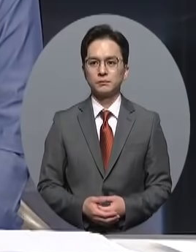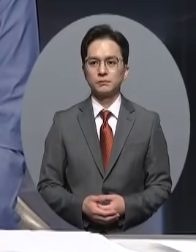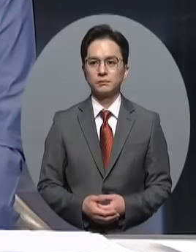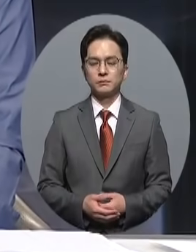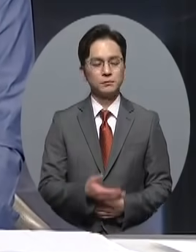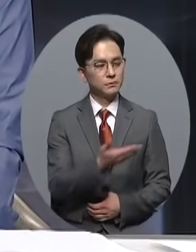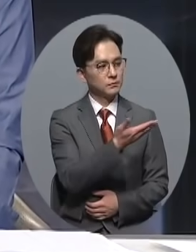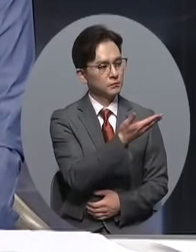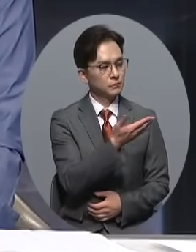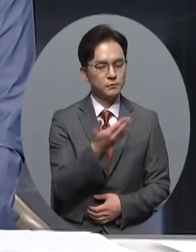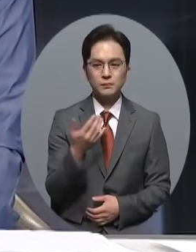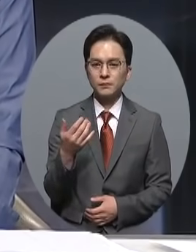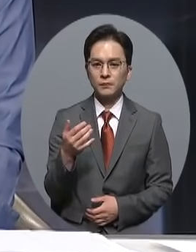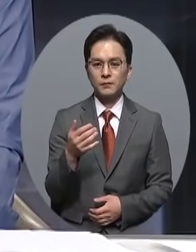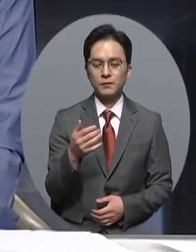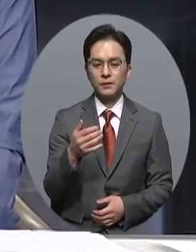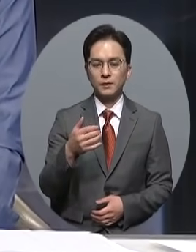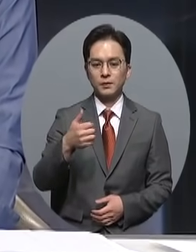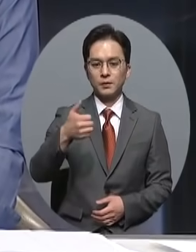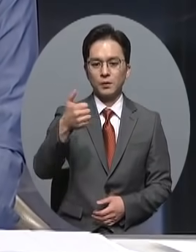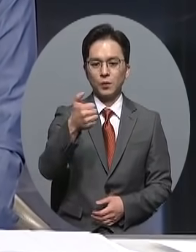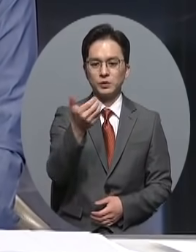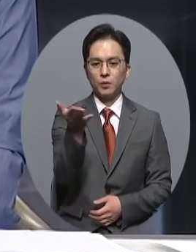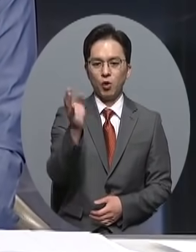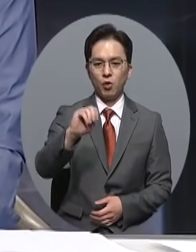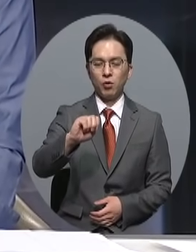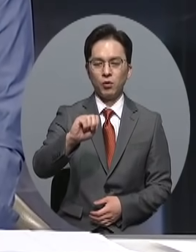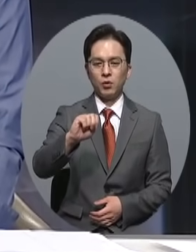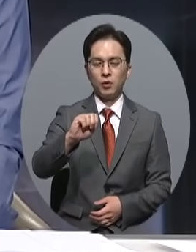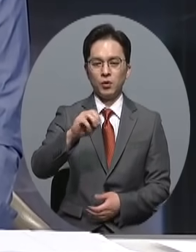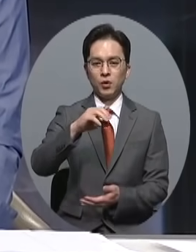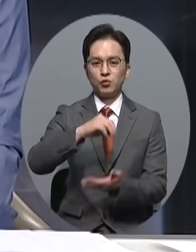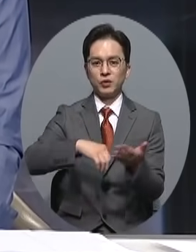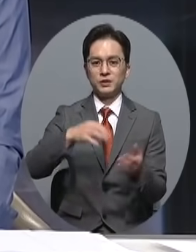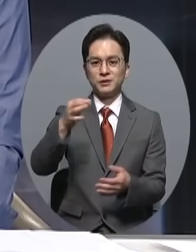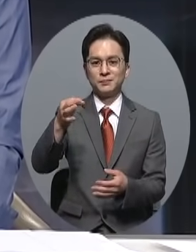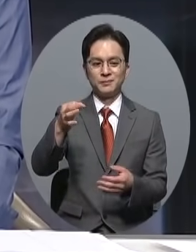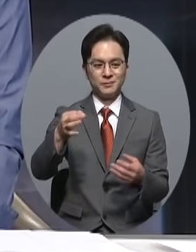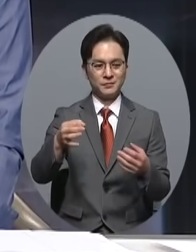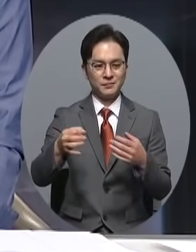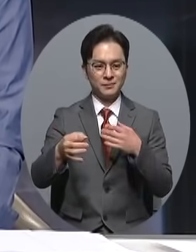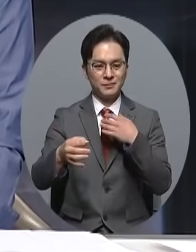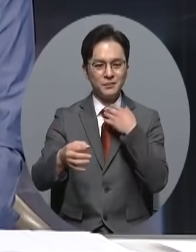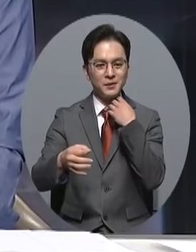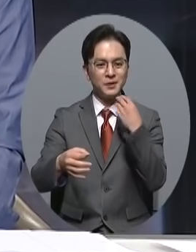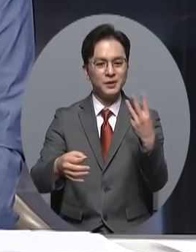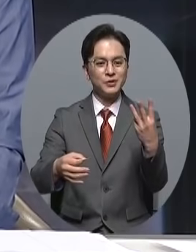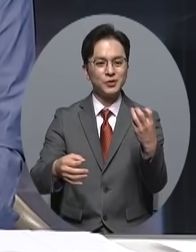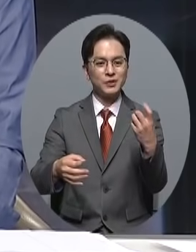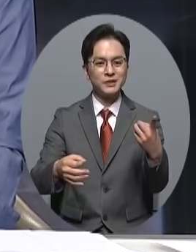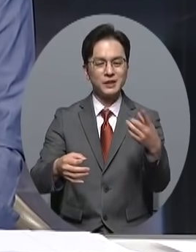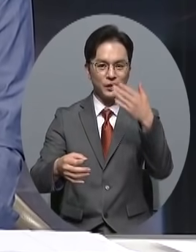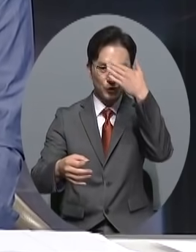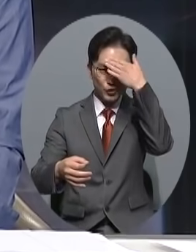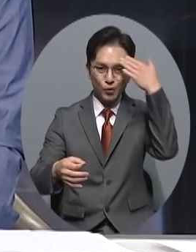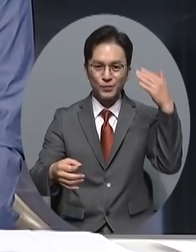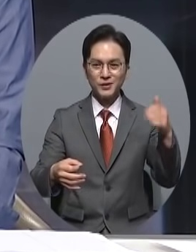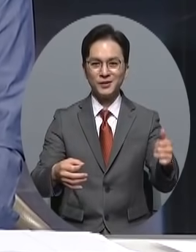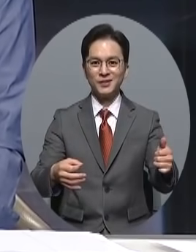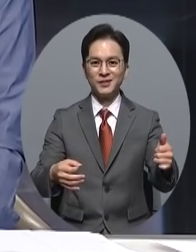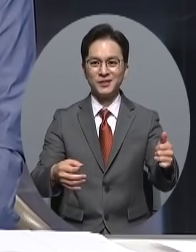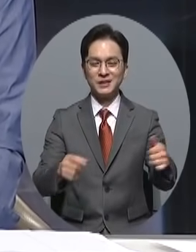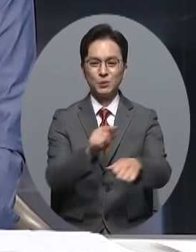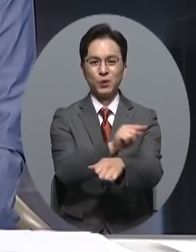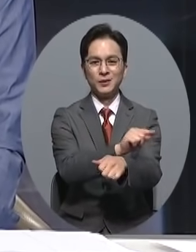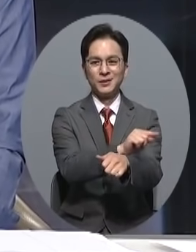자, 뭐 50억 원이 퇴직금이라는 게 31살짜리 젊은 청년이요. 그 가운데